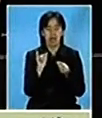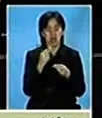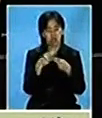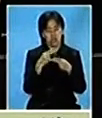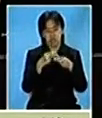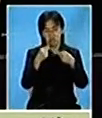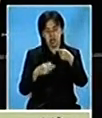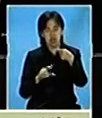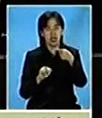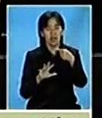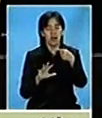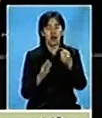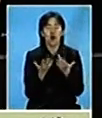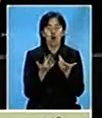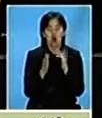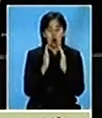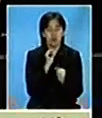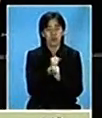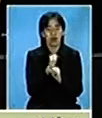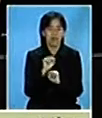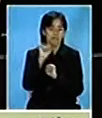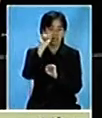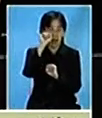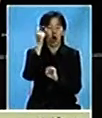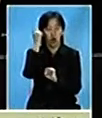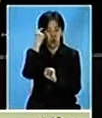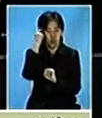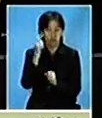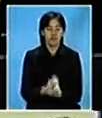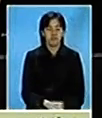างนั้นผมจะได้ให้เจ้าที่ได้ปิดประกาศให้ท่านทราบนะครับ